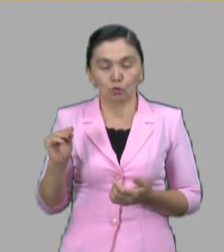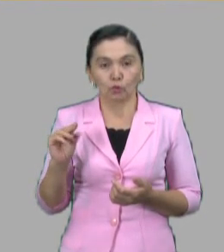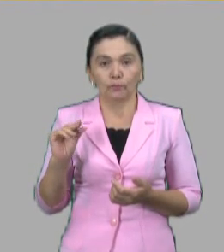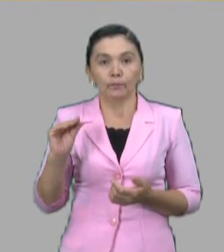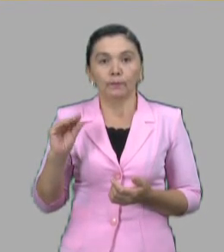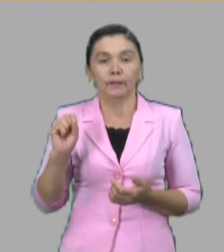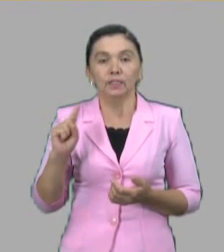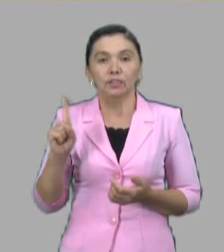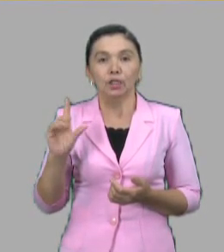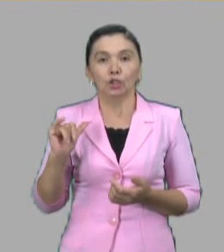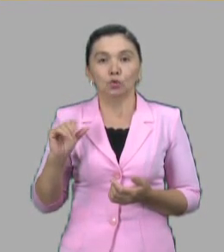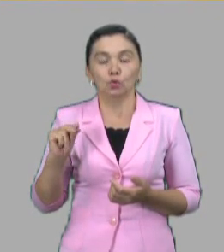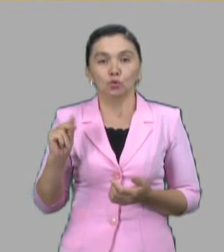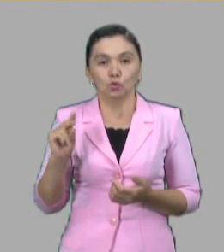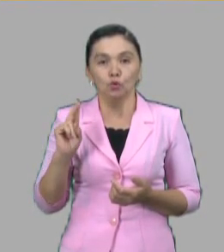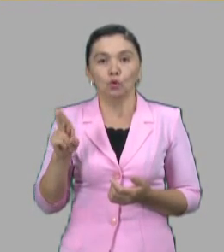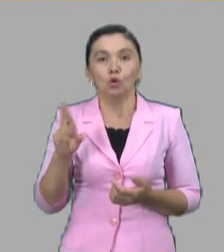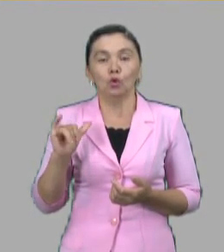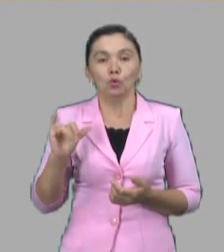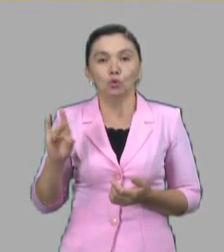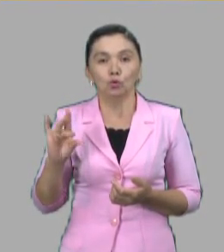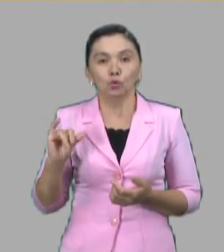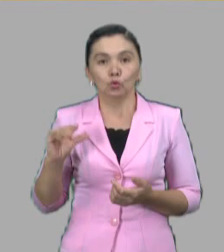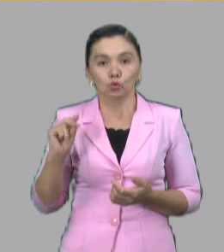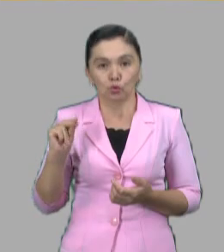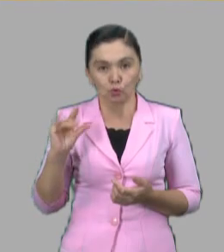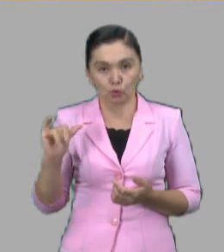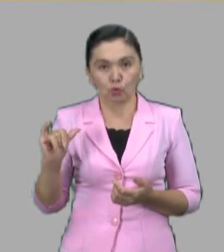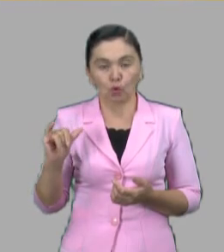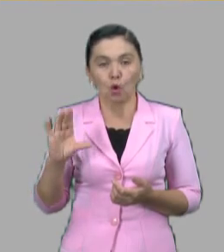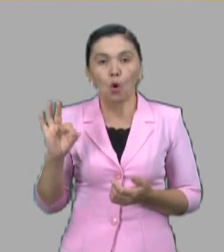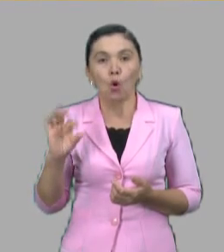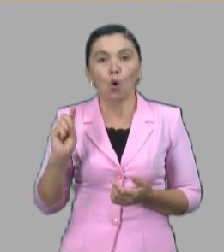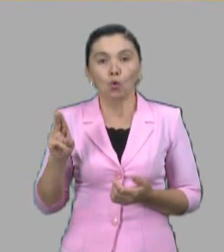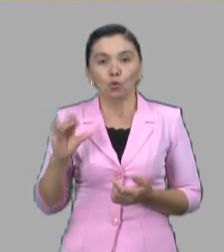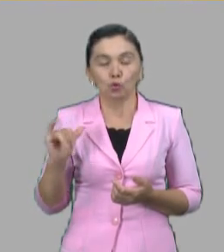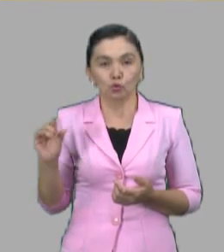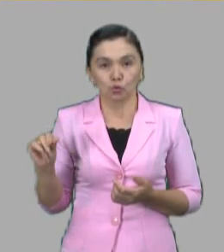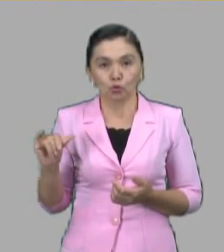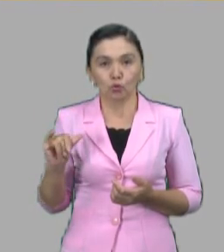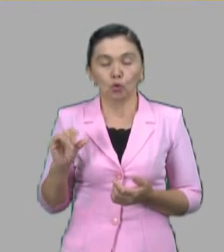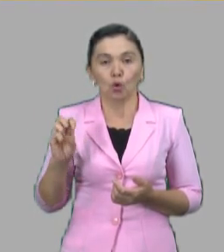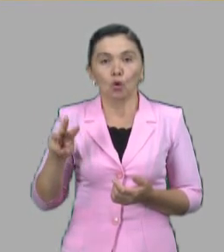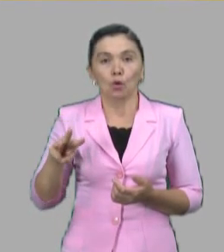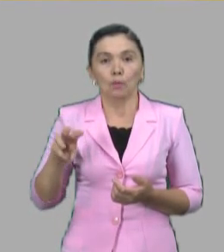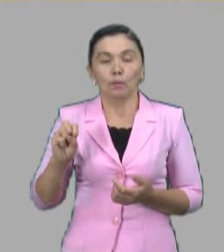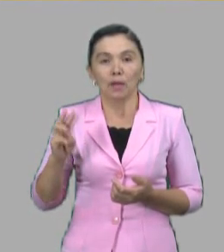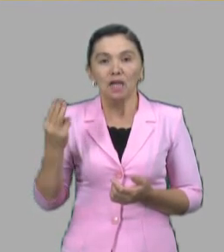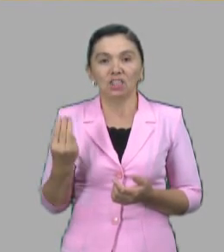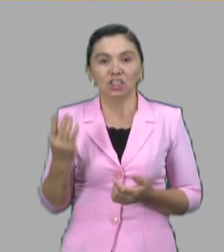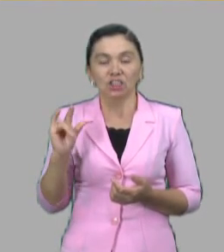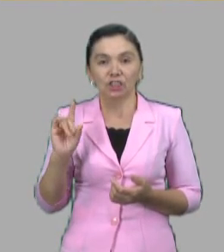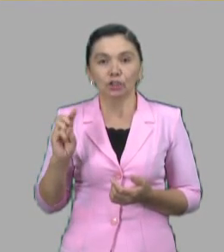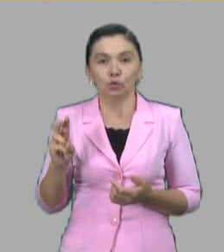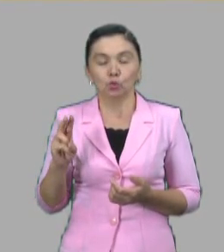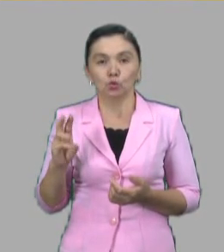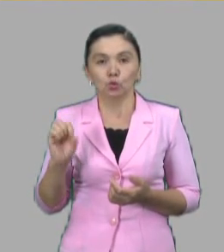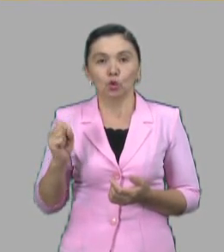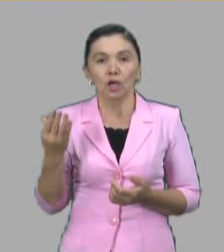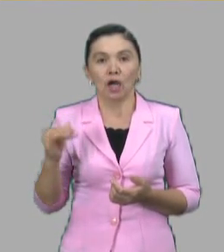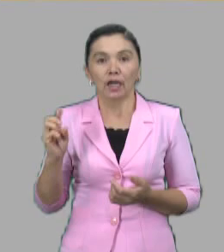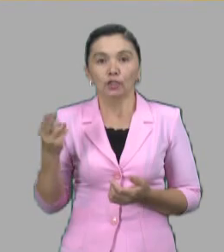Жазуучу. Куруучу. Окуучу. Машыктыруучу.